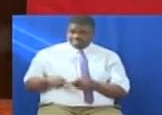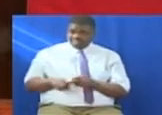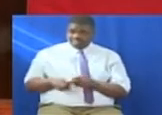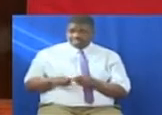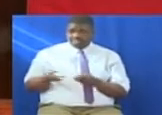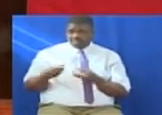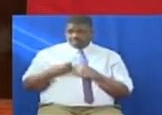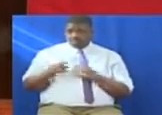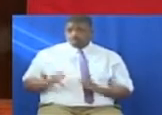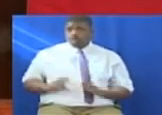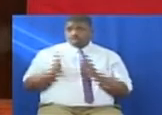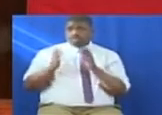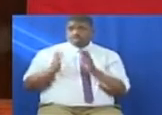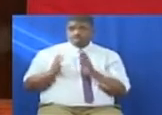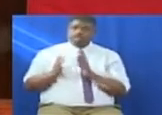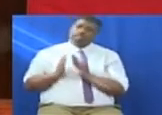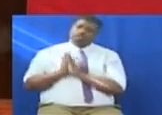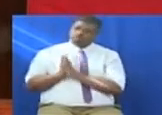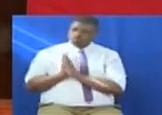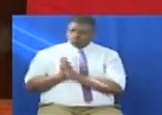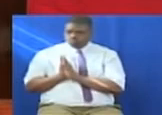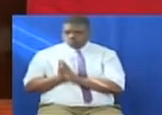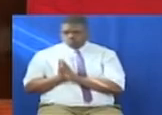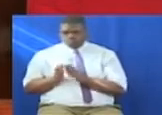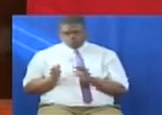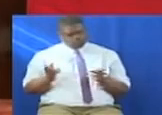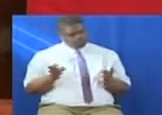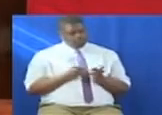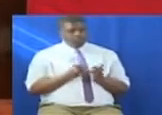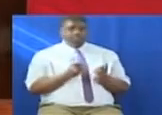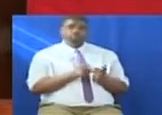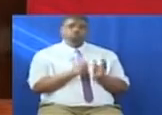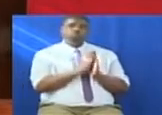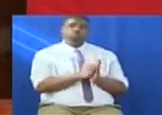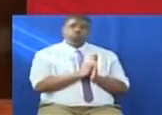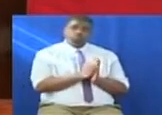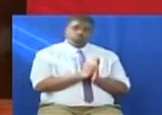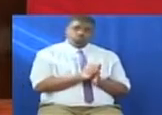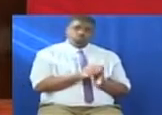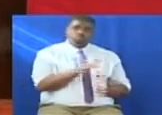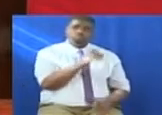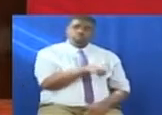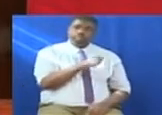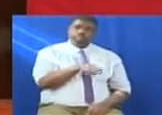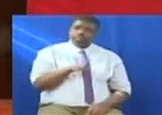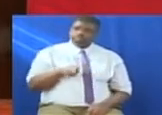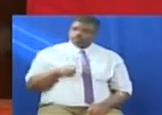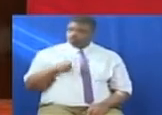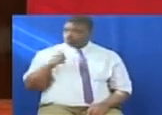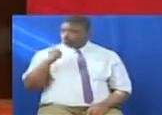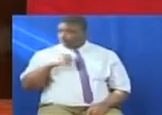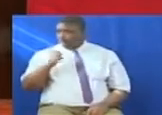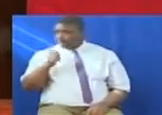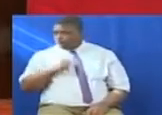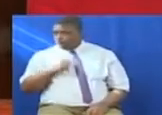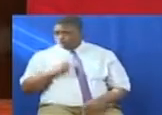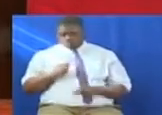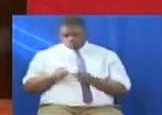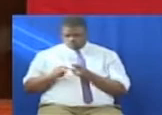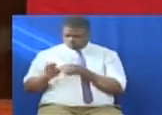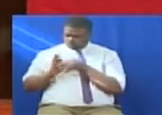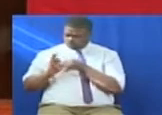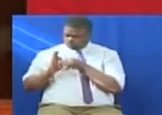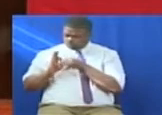namshukuru sana. Lakini pia niwashukuru wananchi wa Urambo ambao wamenipa ushirikiano wa hali ya